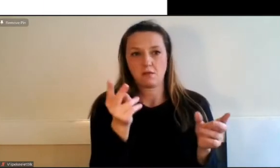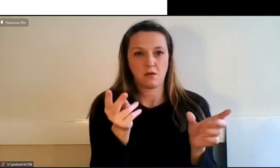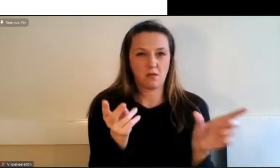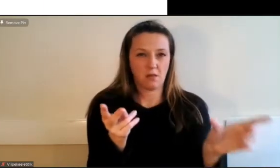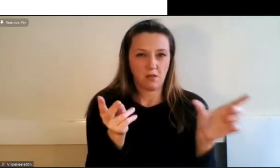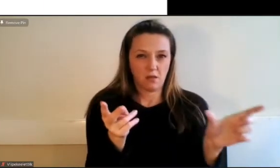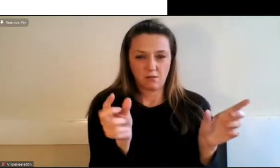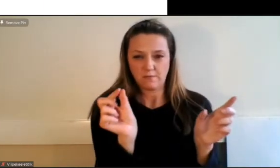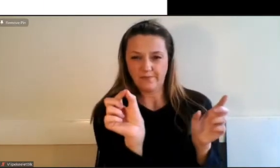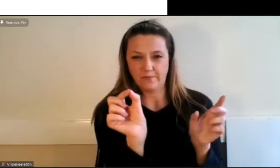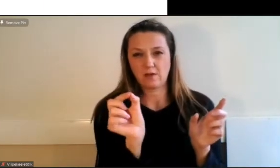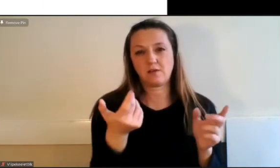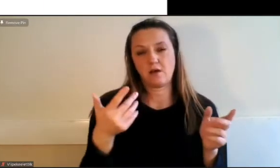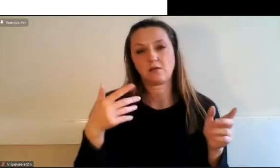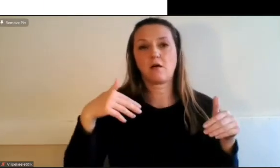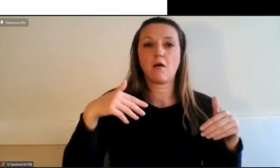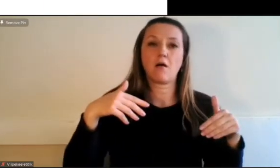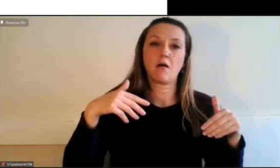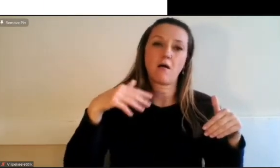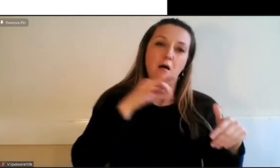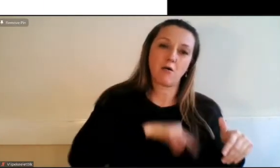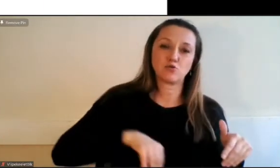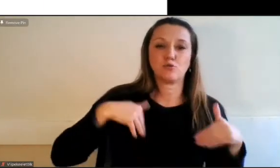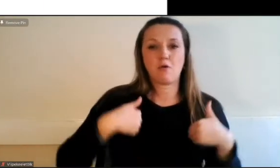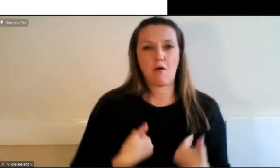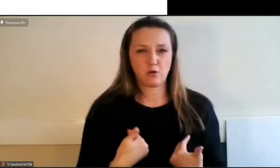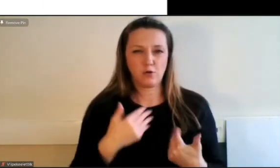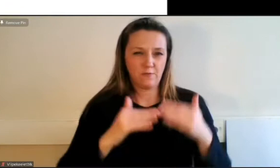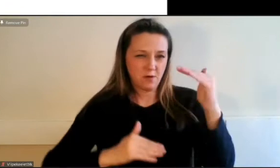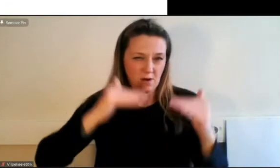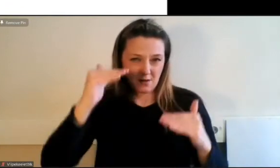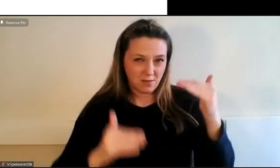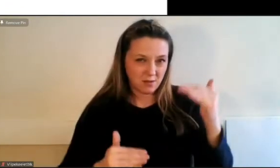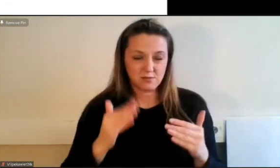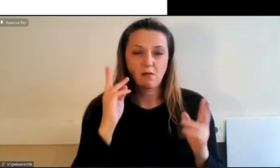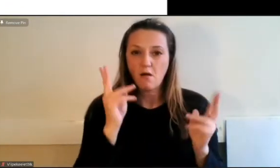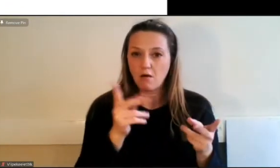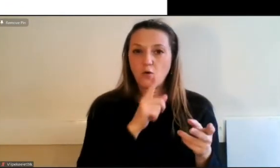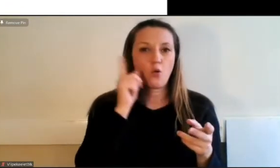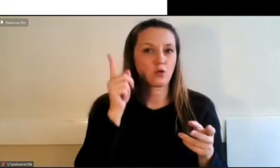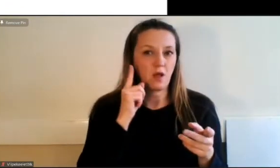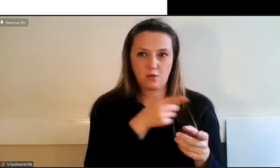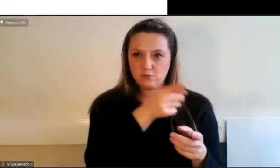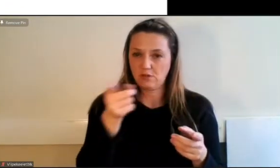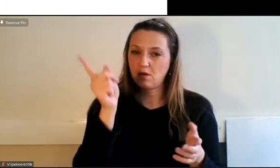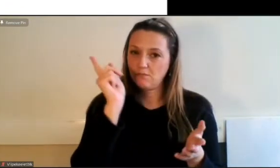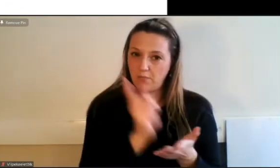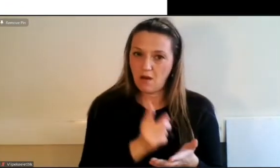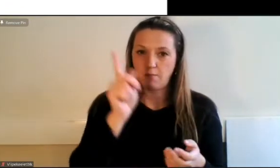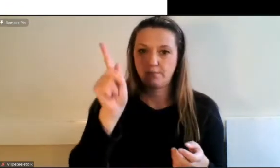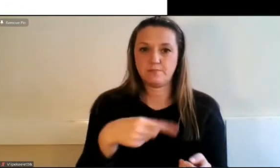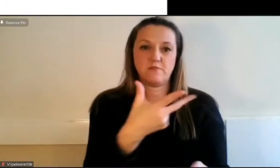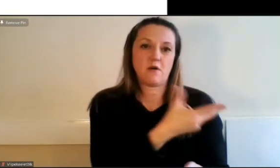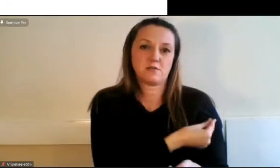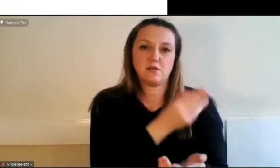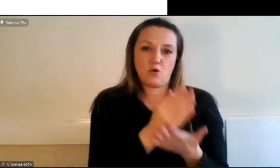on enamjaolt kerge, see kestab tavaliselt vähem kui nädala. Suur osa nendest